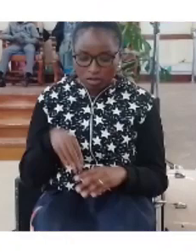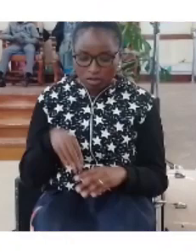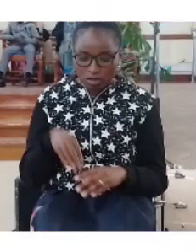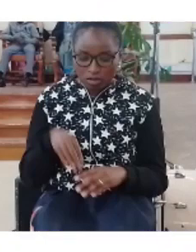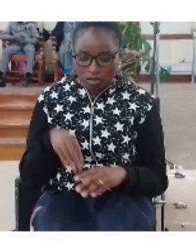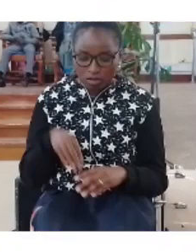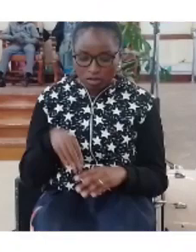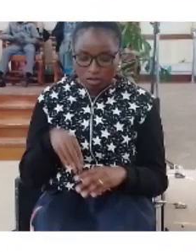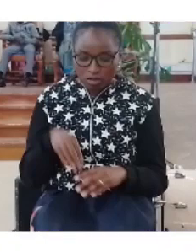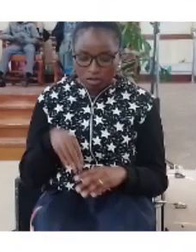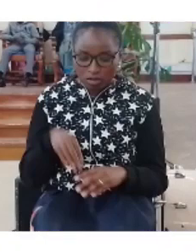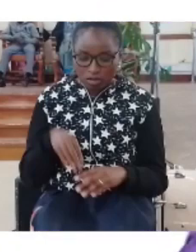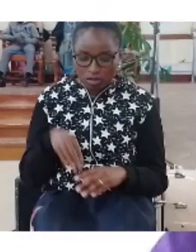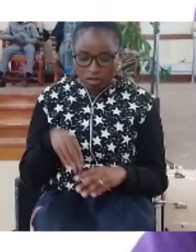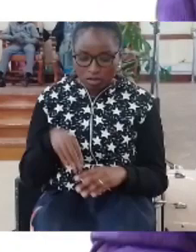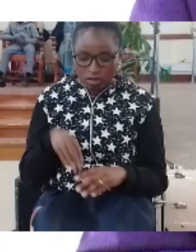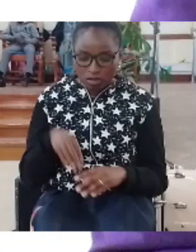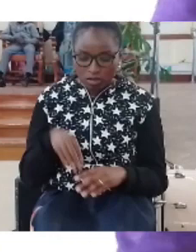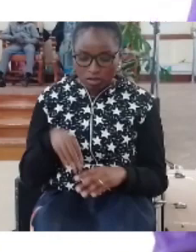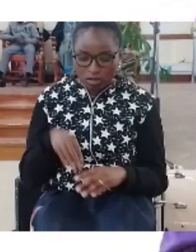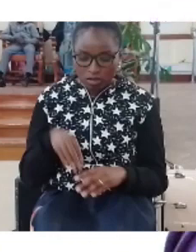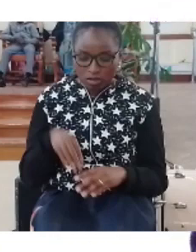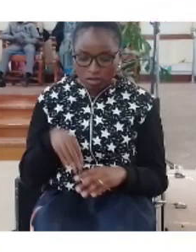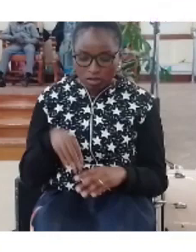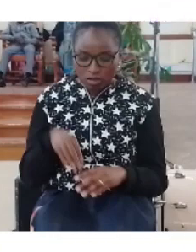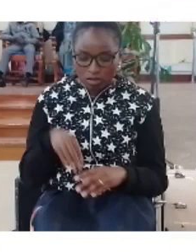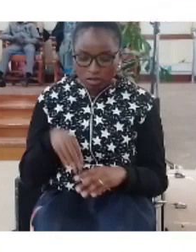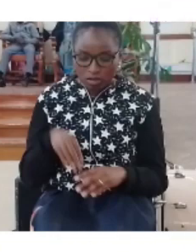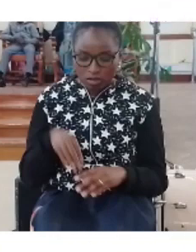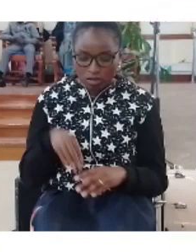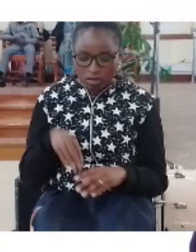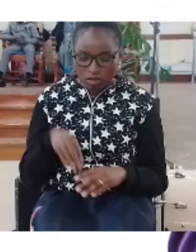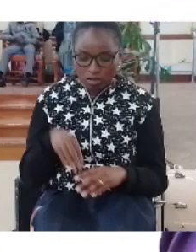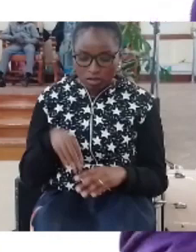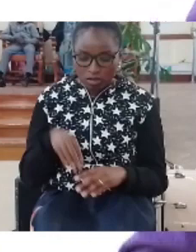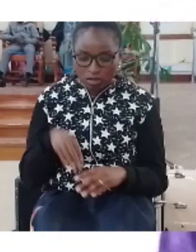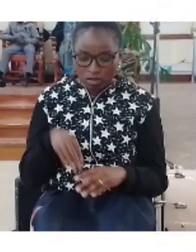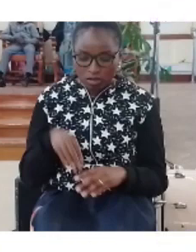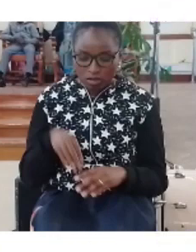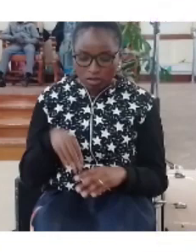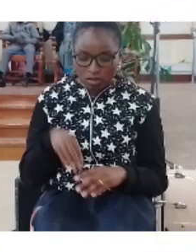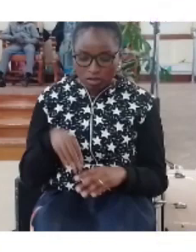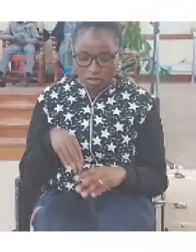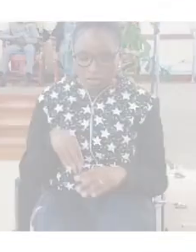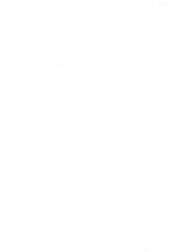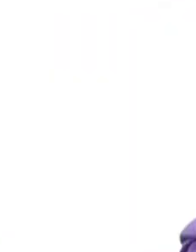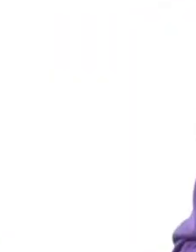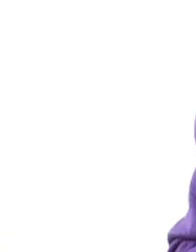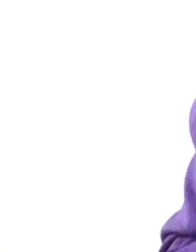na mationaga, na mare mato, na matiekagatia, matiguaga. So what are you seeing?